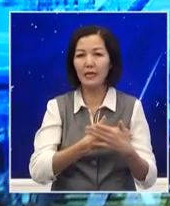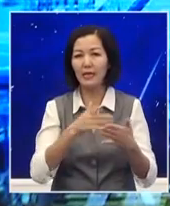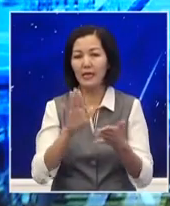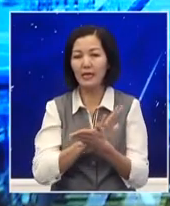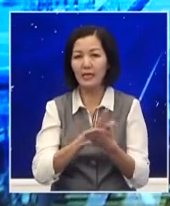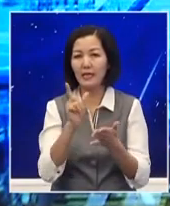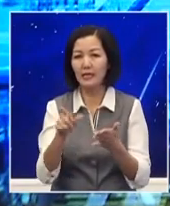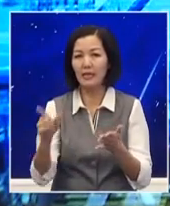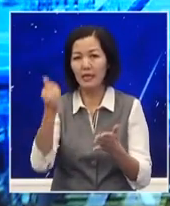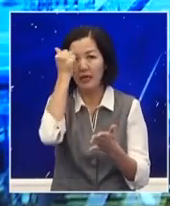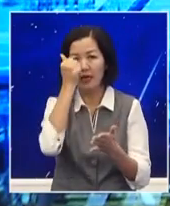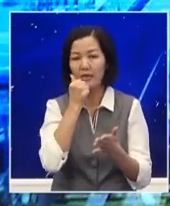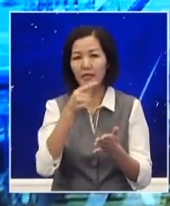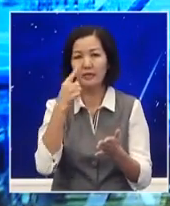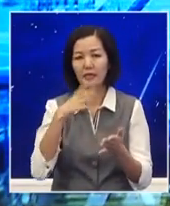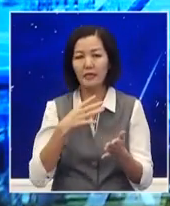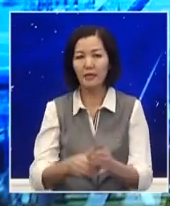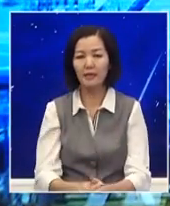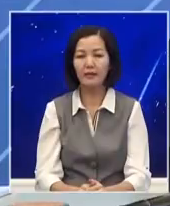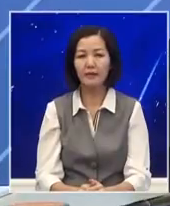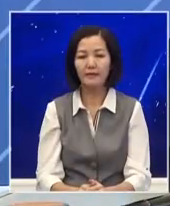баршаға алғыс білдірді.